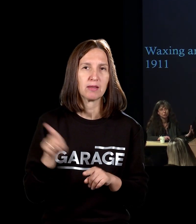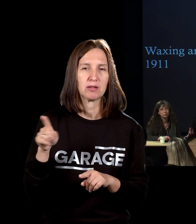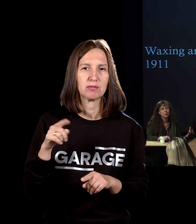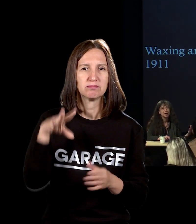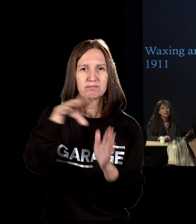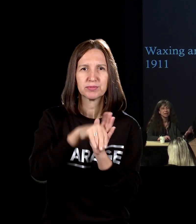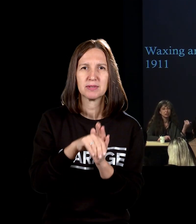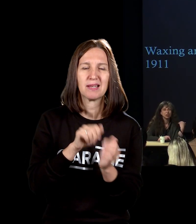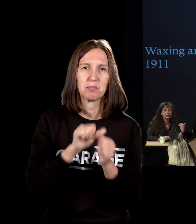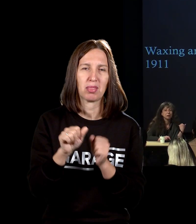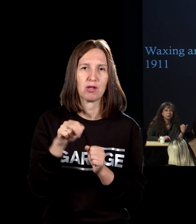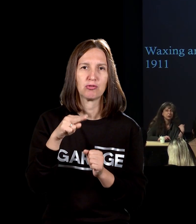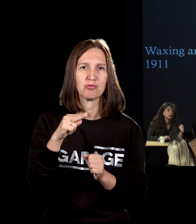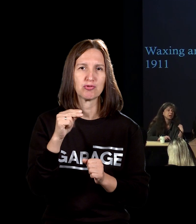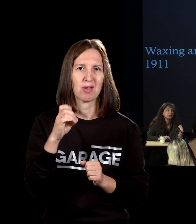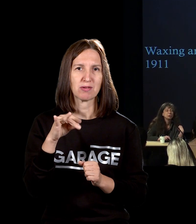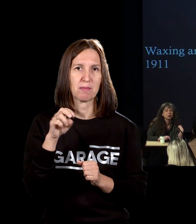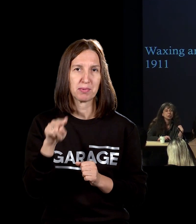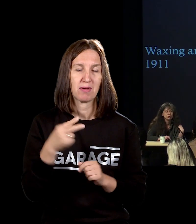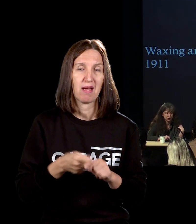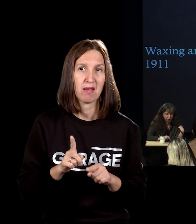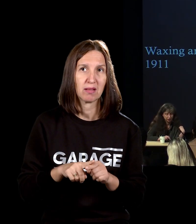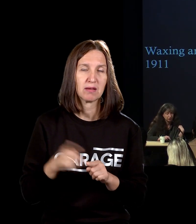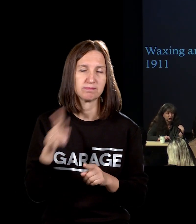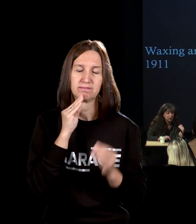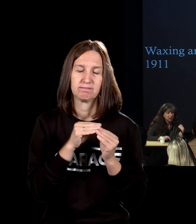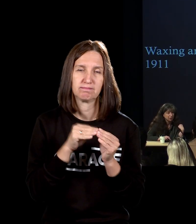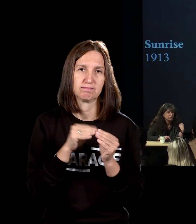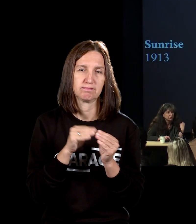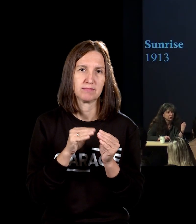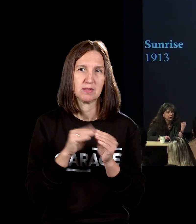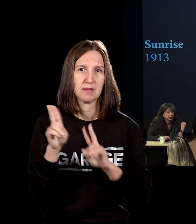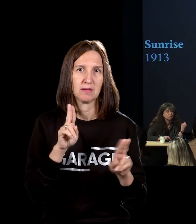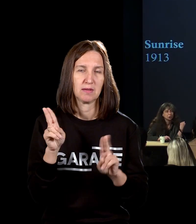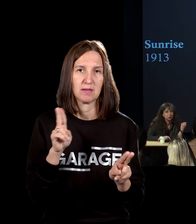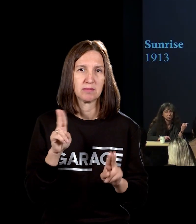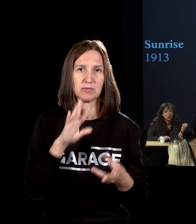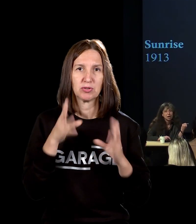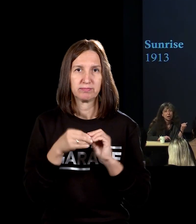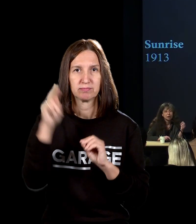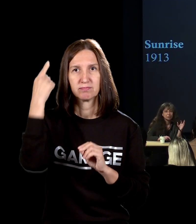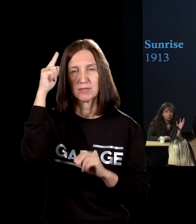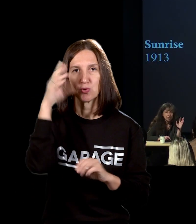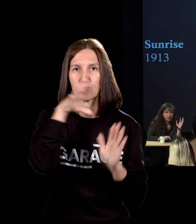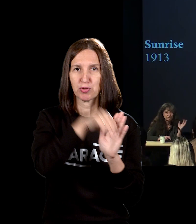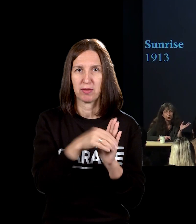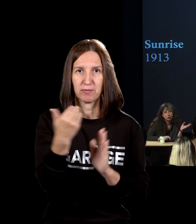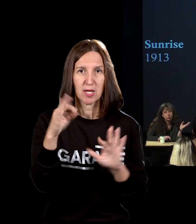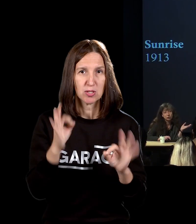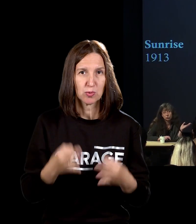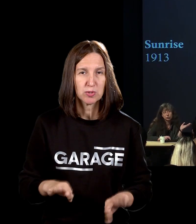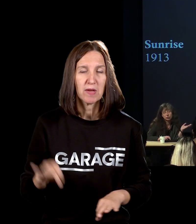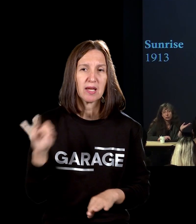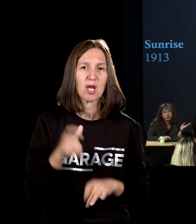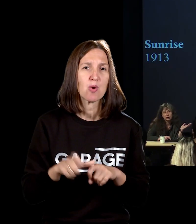натюрмортом с черепами. И эта тема ванитас также будет одной из его постоянных, одним из его постоянных сюжетов.